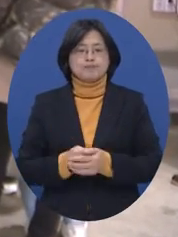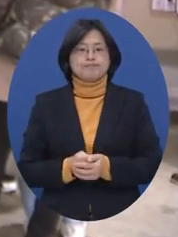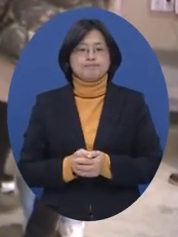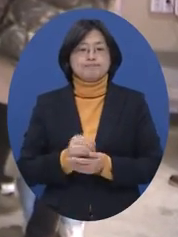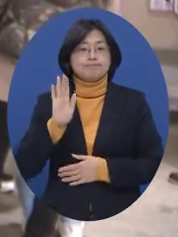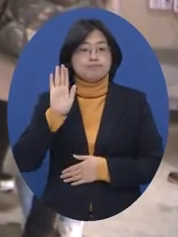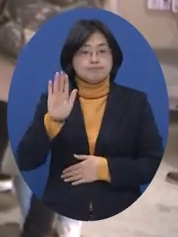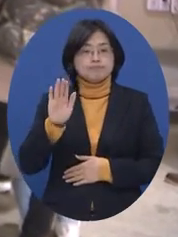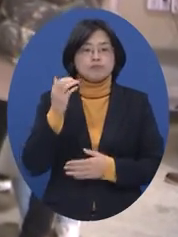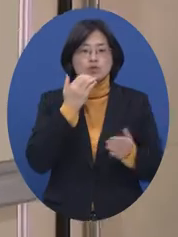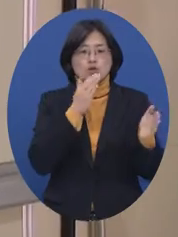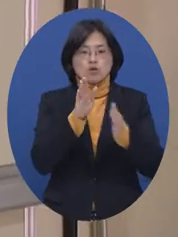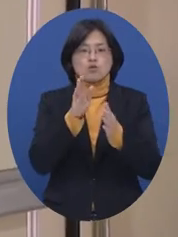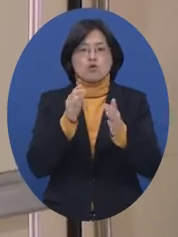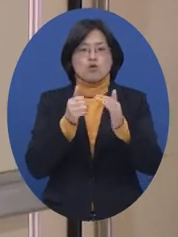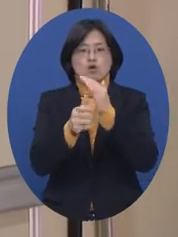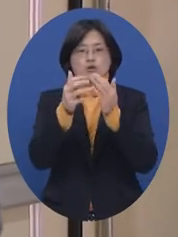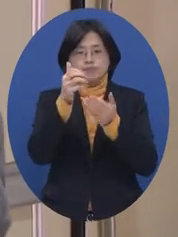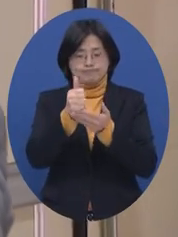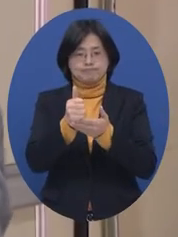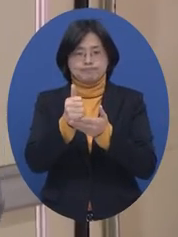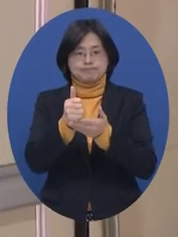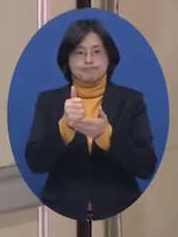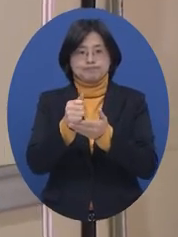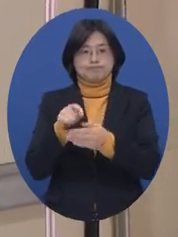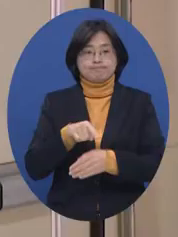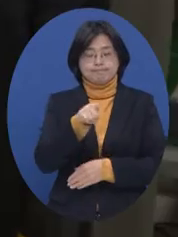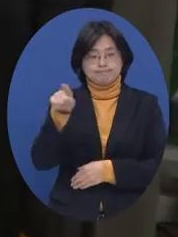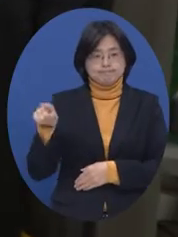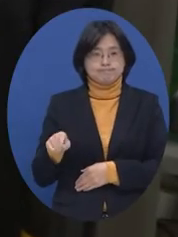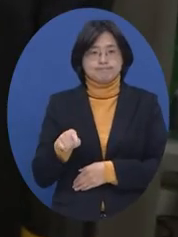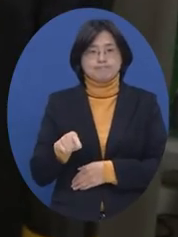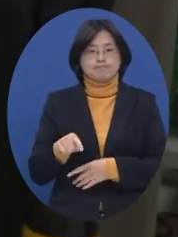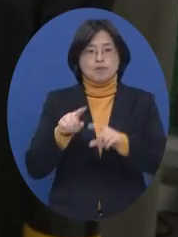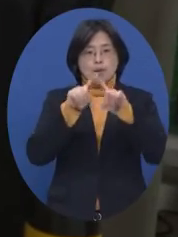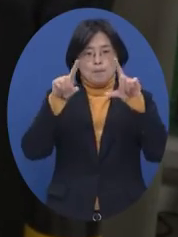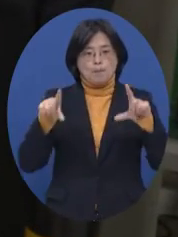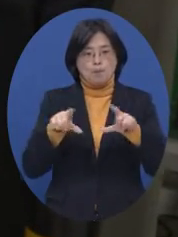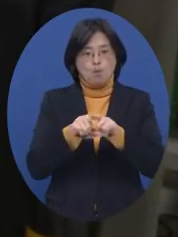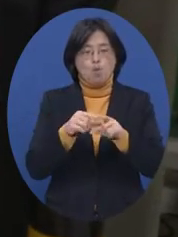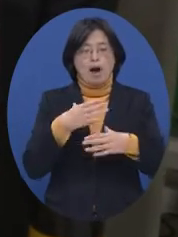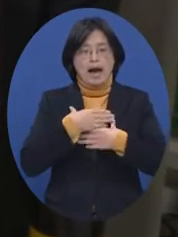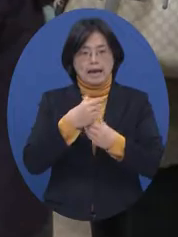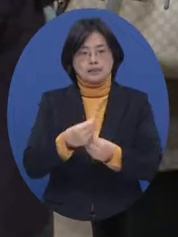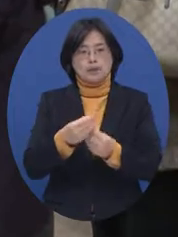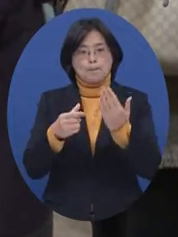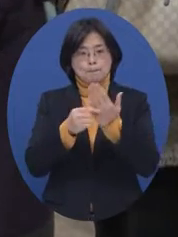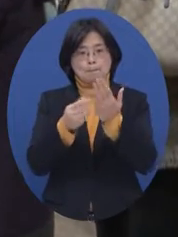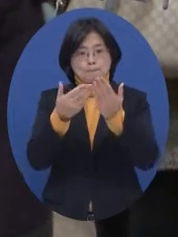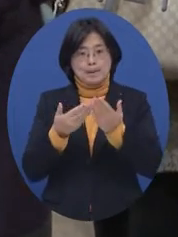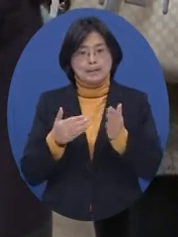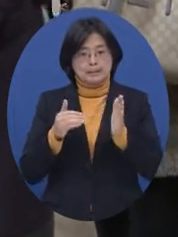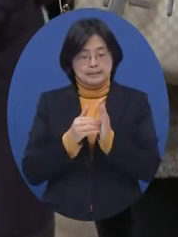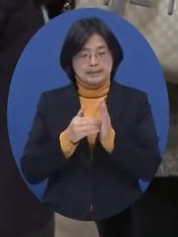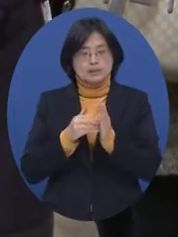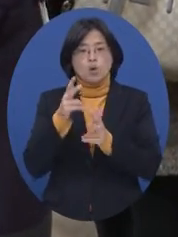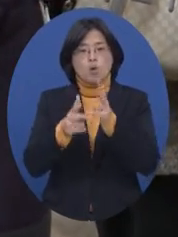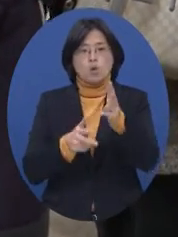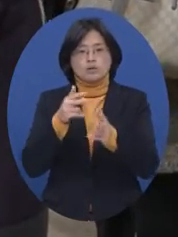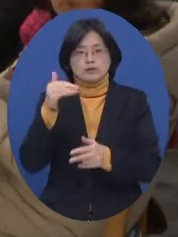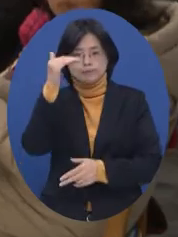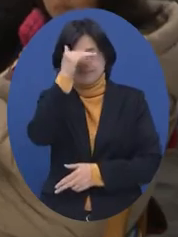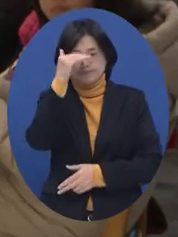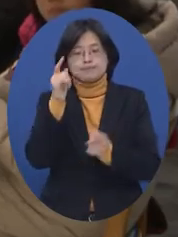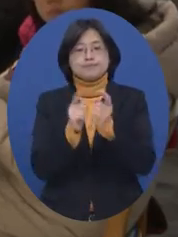이어 경기도지사가 품질과 안전성을 보증하는 G마크를 획득한 축산물 가공품이 실제로 생산되는 공장 시설 견학이